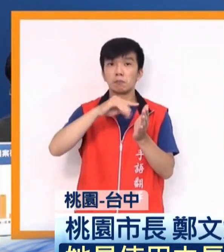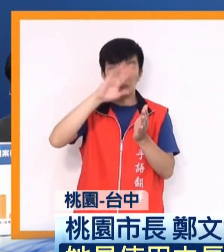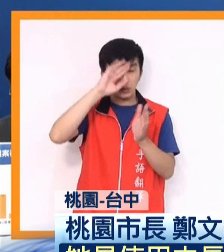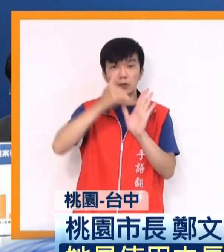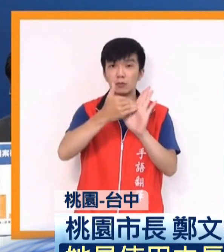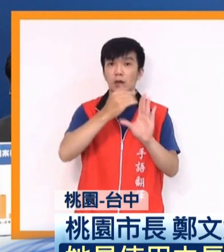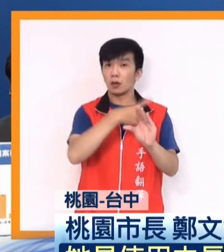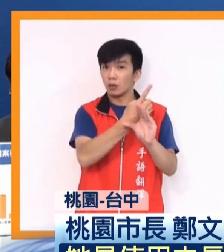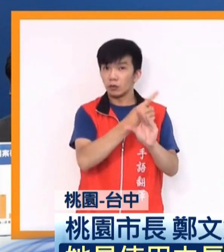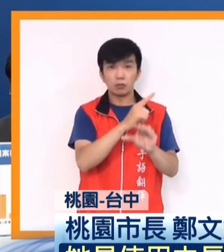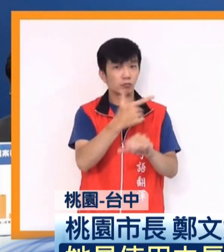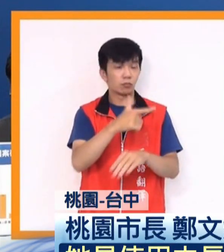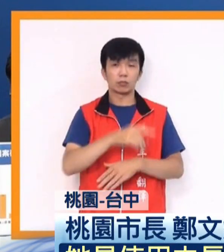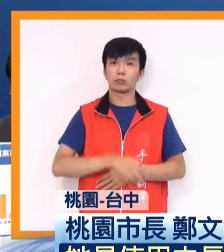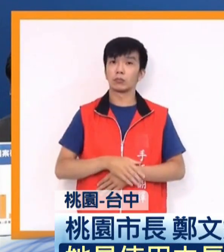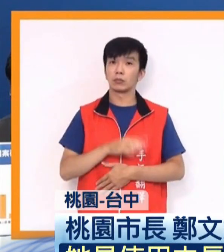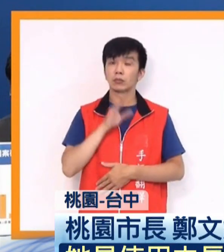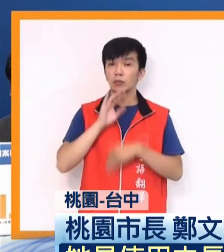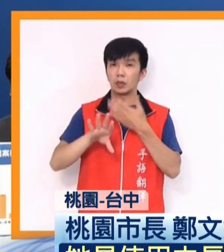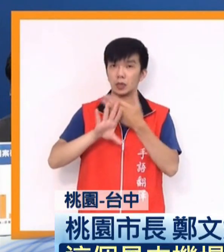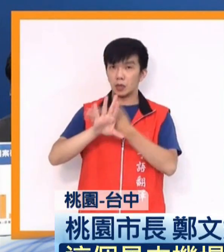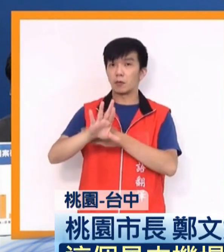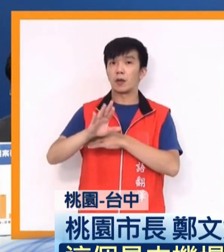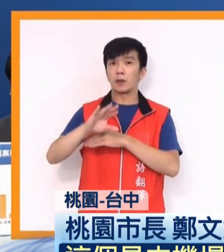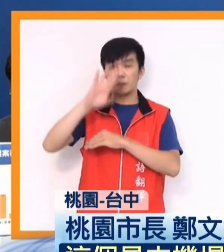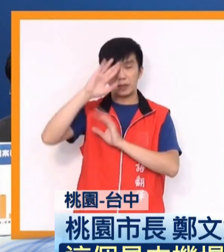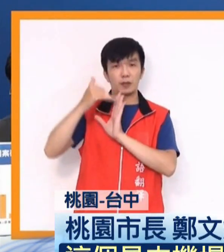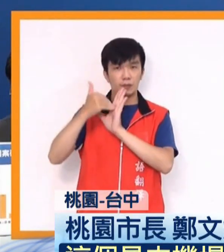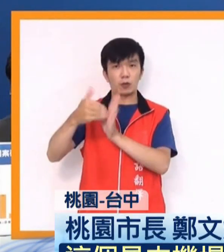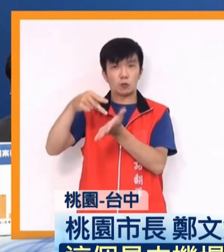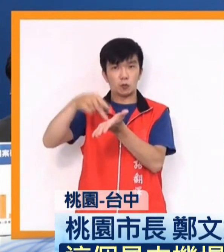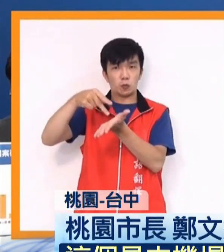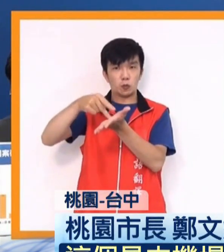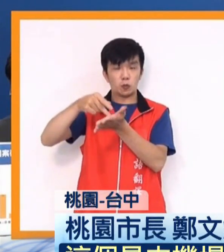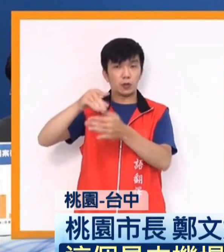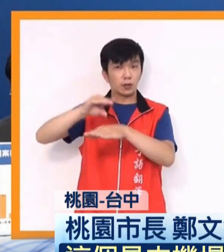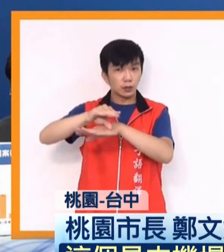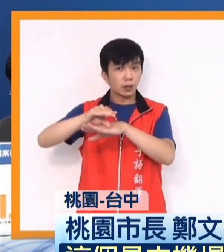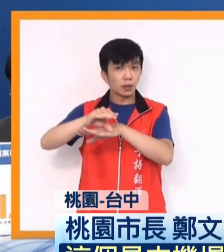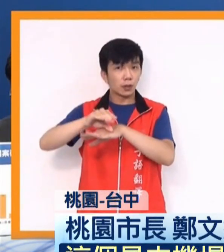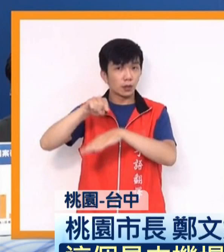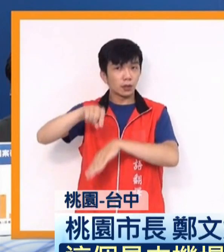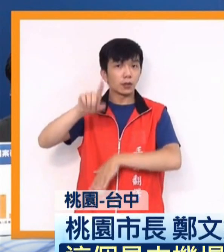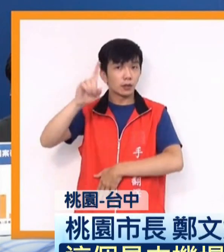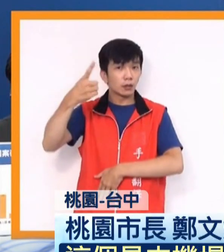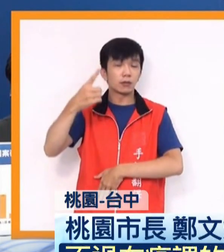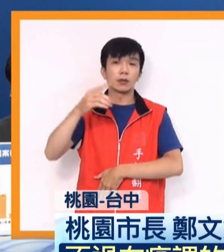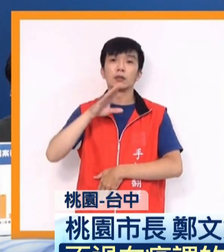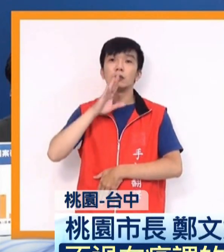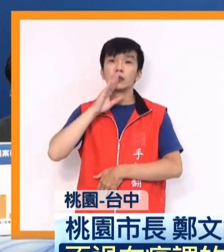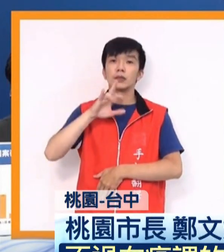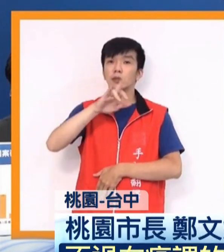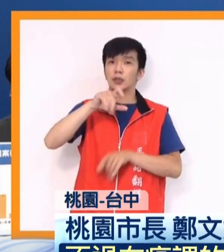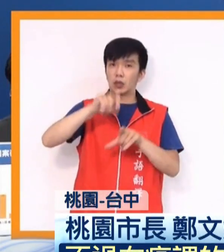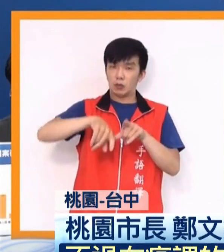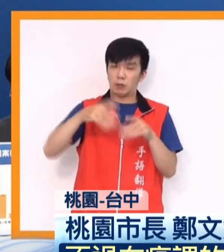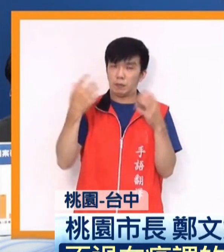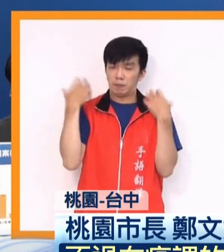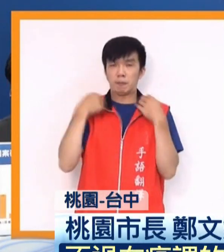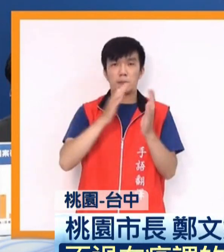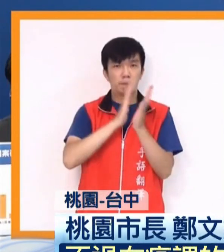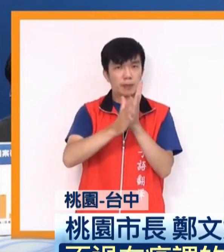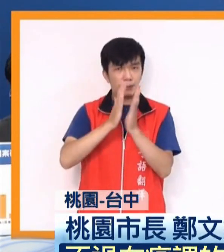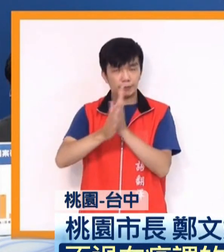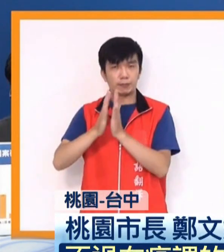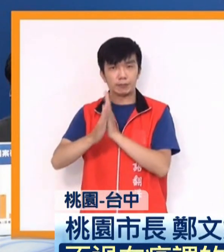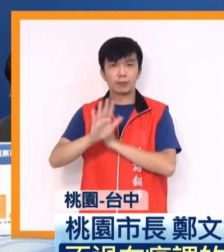使用中长途的租赁车。那这个是由机场公司负责来招募安排。那不过在疫调的时